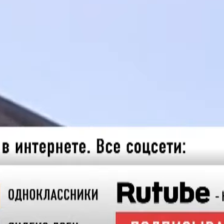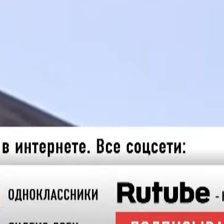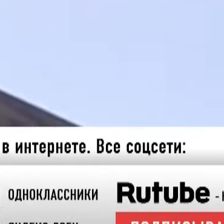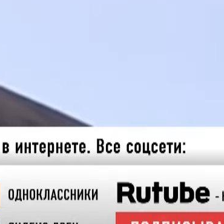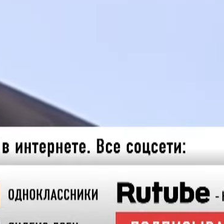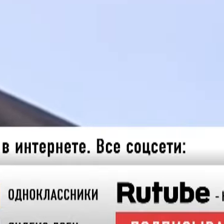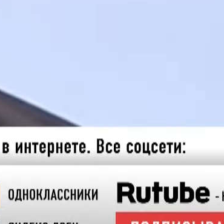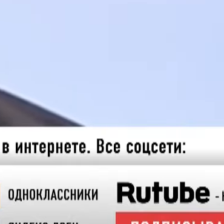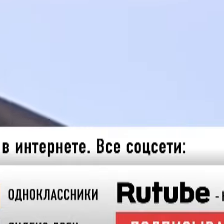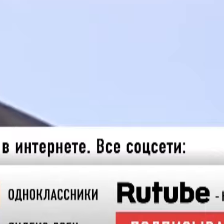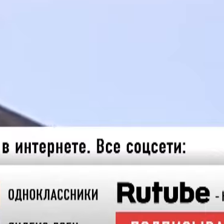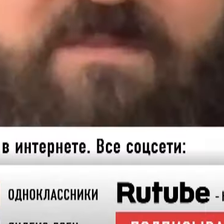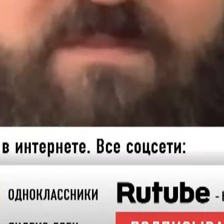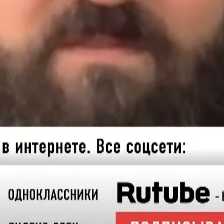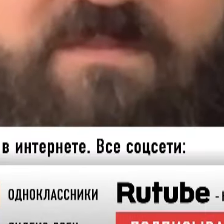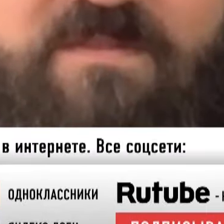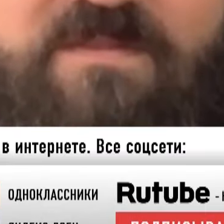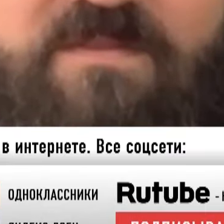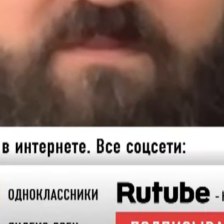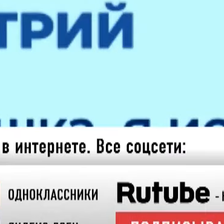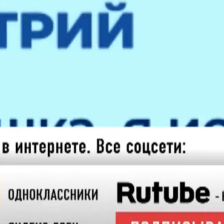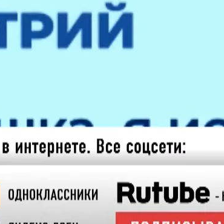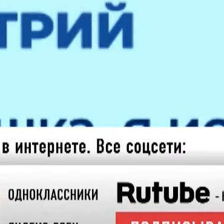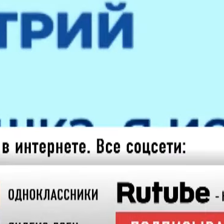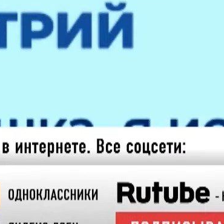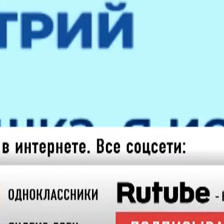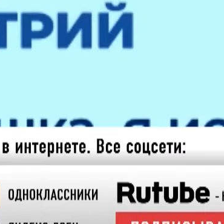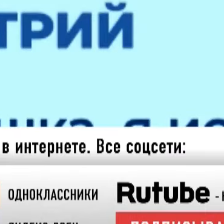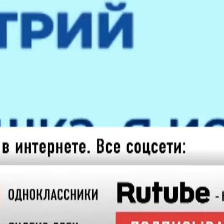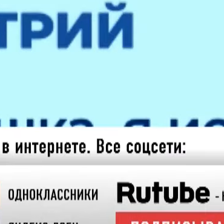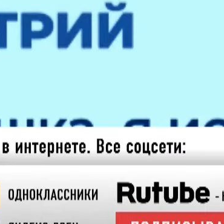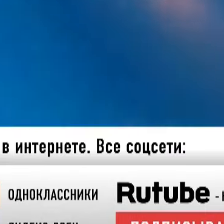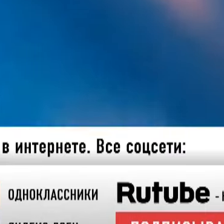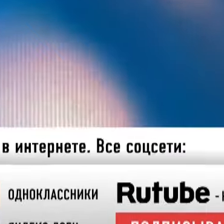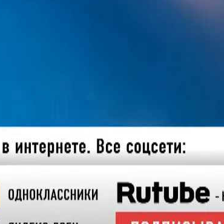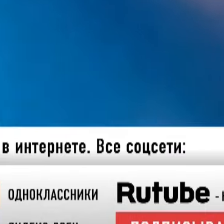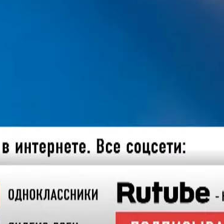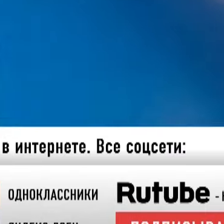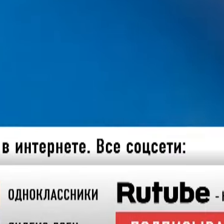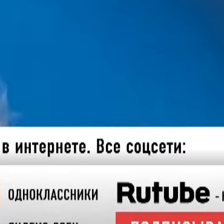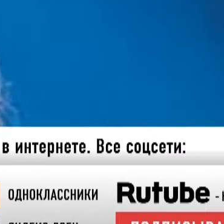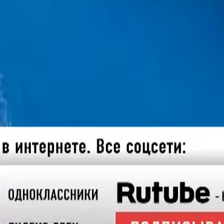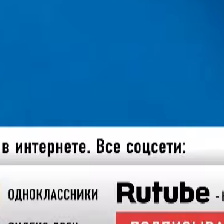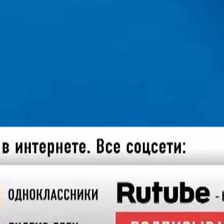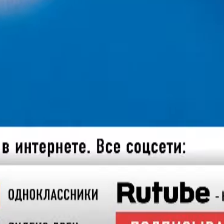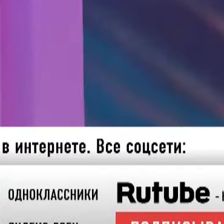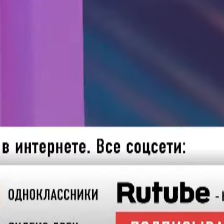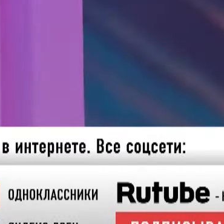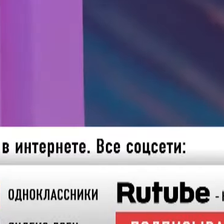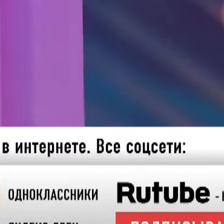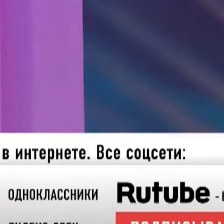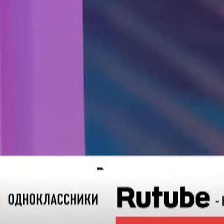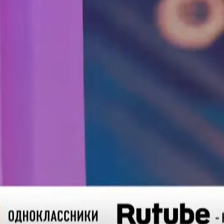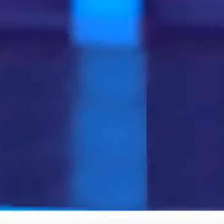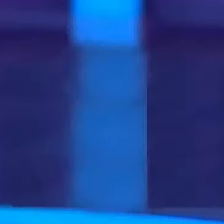говорит. Это что за кино? Что за концерты? Как правильно себя вести? Каким святым молиться? Объясним сейчас вообще очень